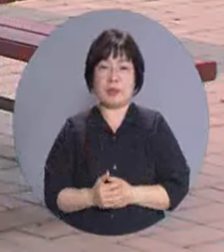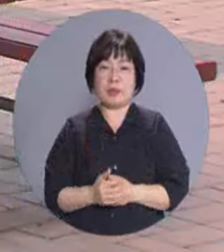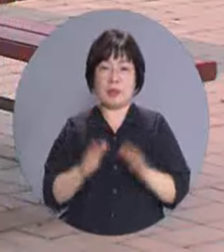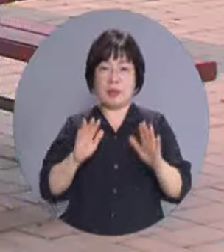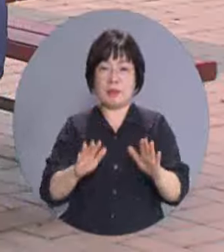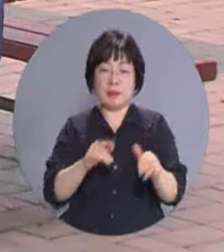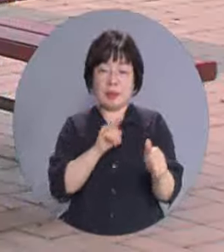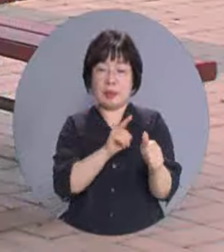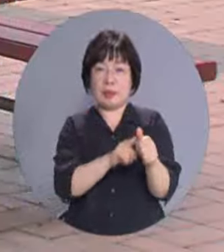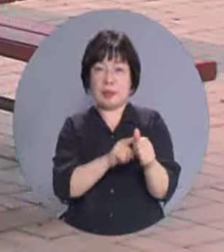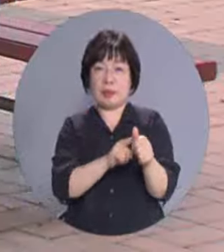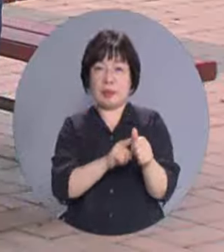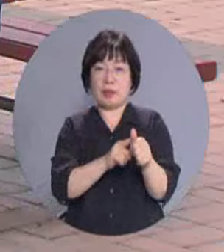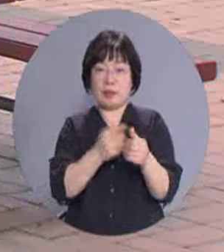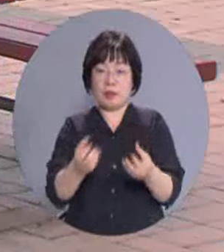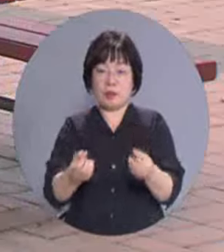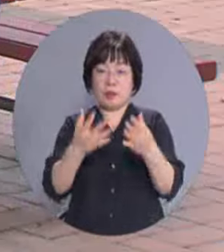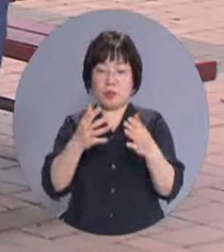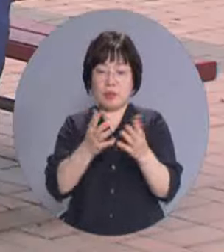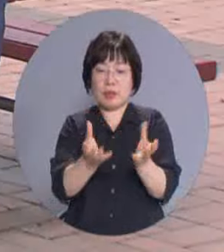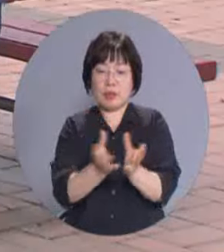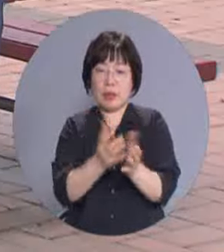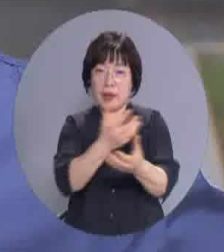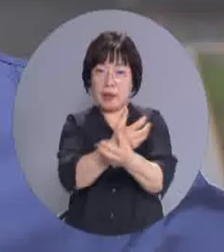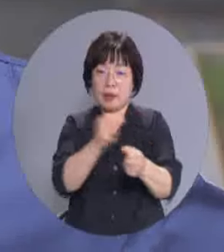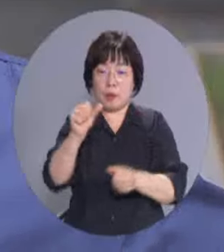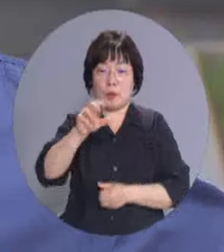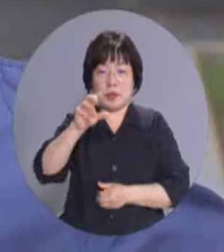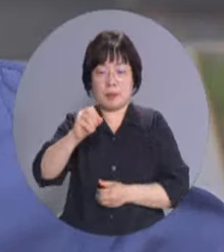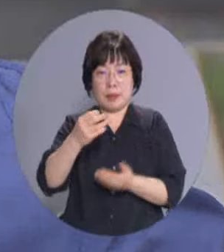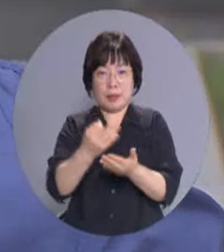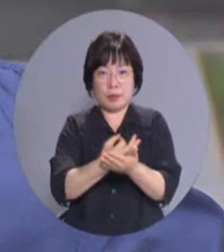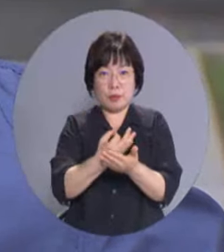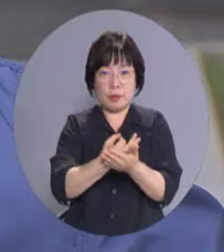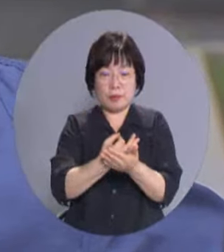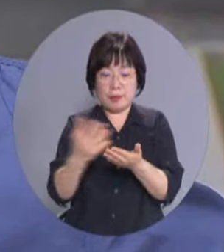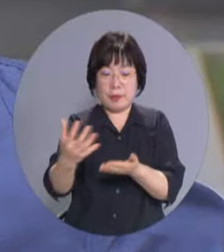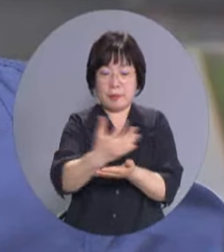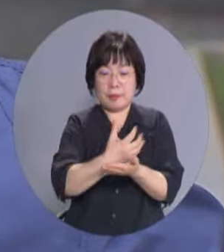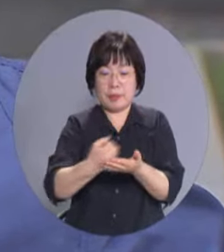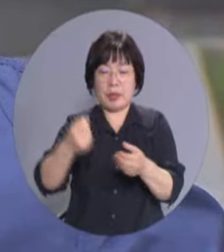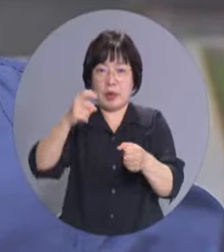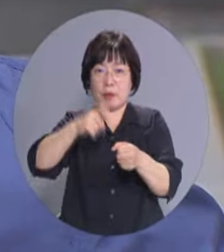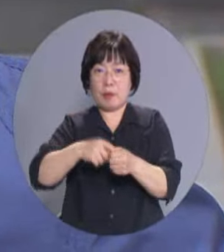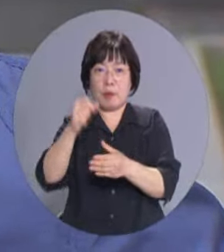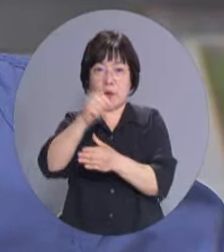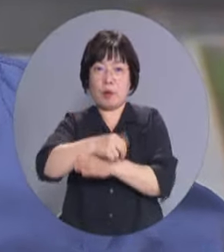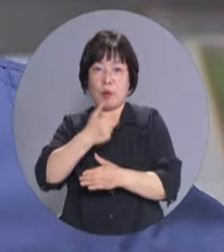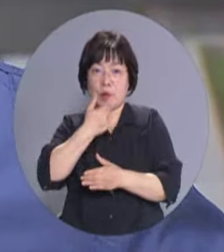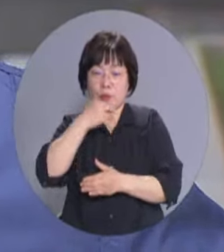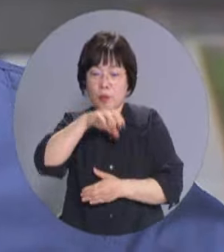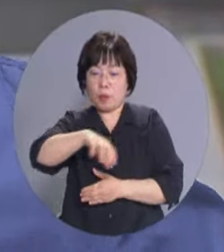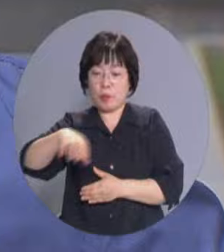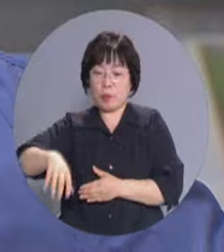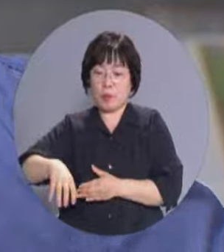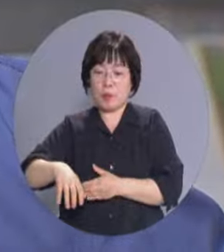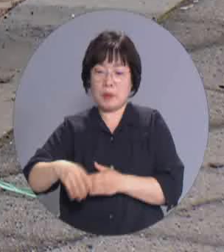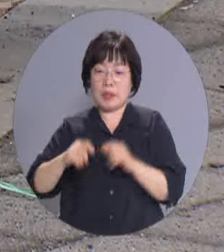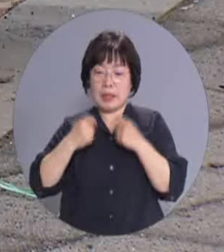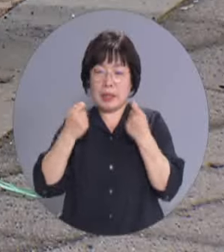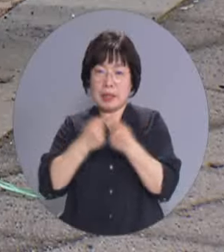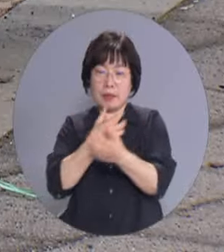이번에도 김씨는 축제 주과 계약한 5천여만원 이상 을려고 허가받지 않은 구역까지 상인들과